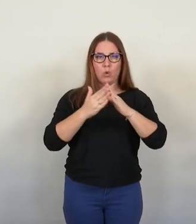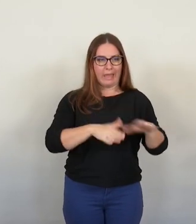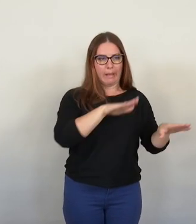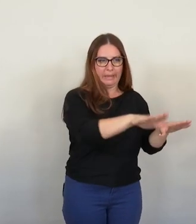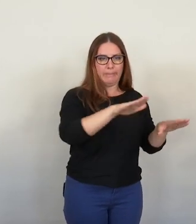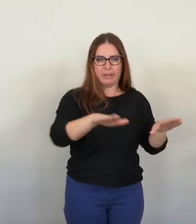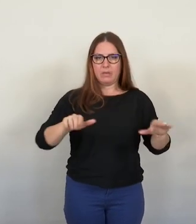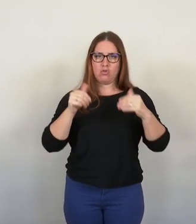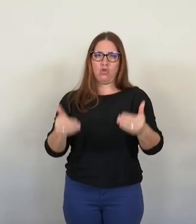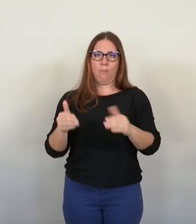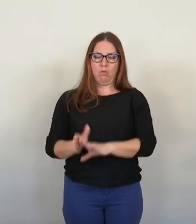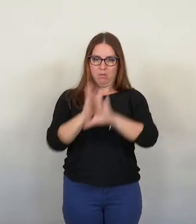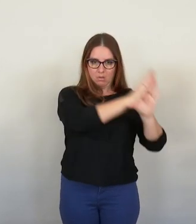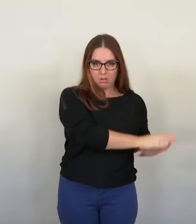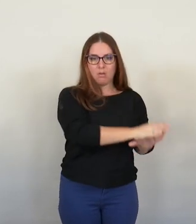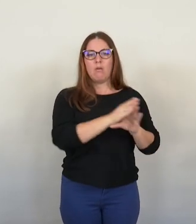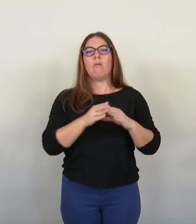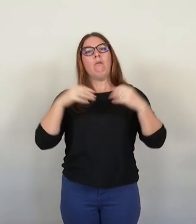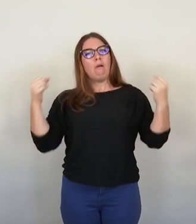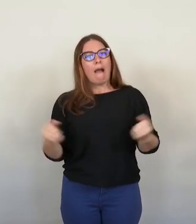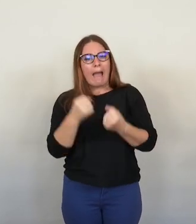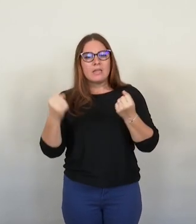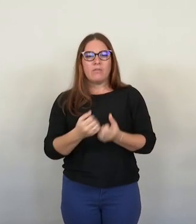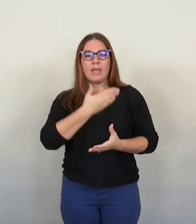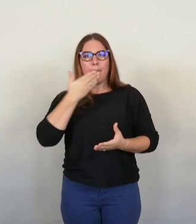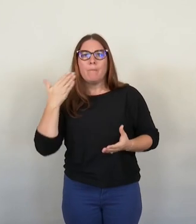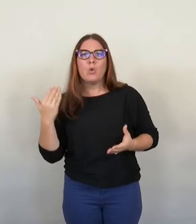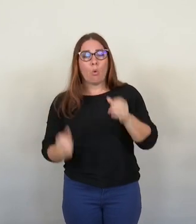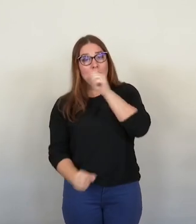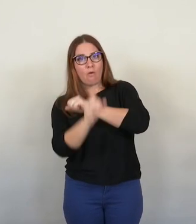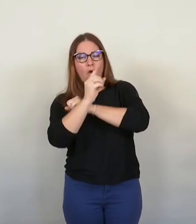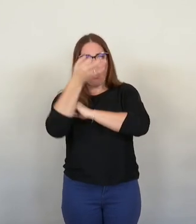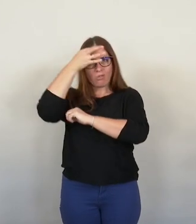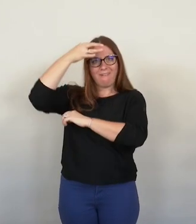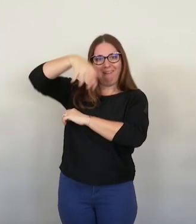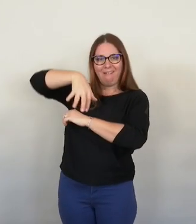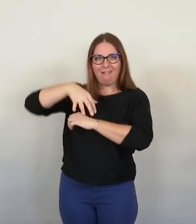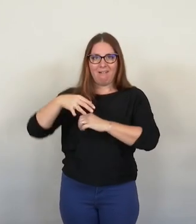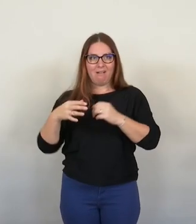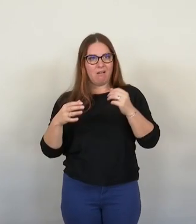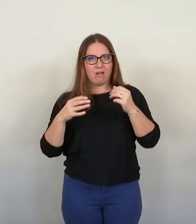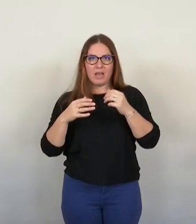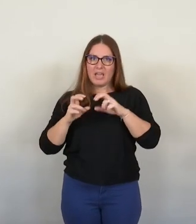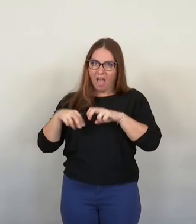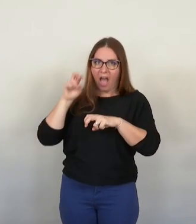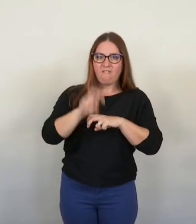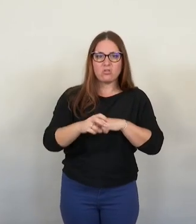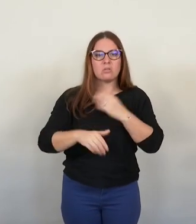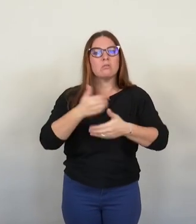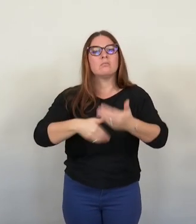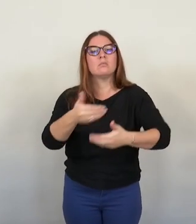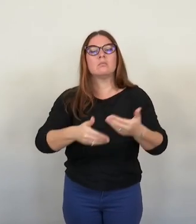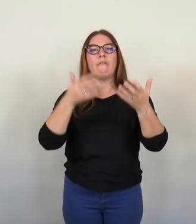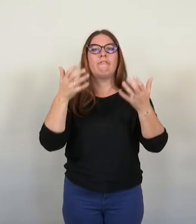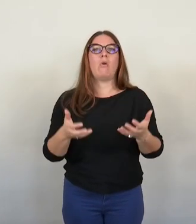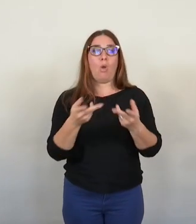qu'on qu'on mettre en place certaines activités qui soient aussi là pour le coup un peu innovantes et qu'on prenneent un peu de l'avance sur des choses qui permettrai à